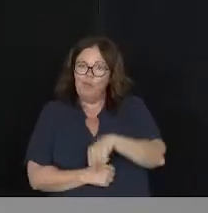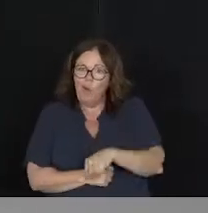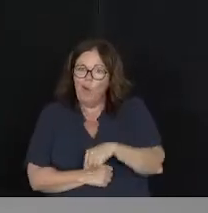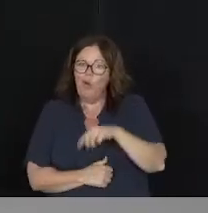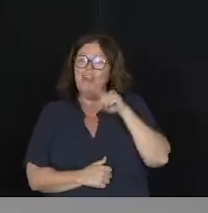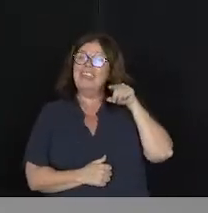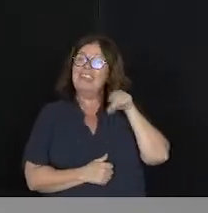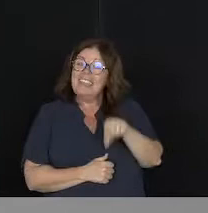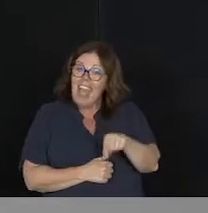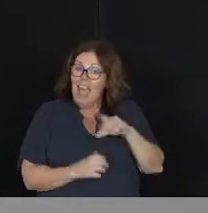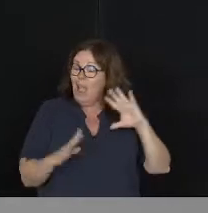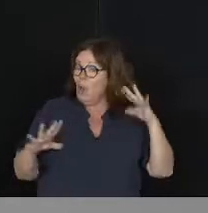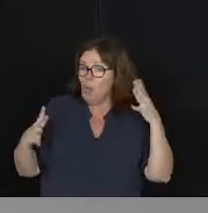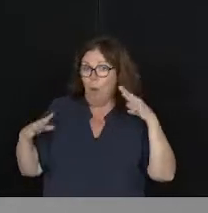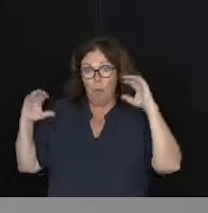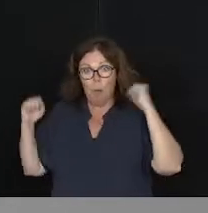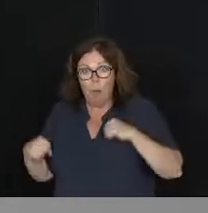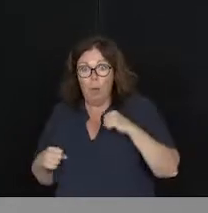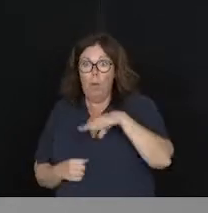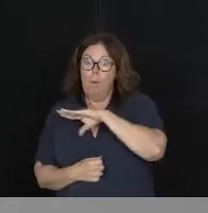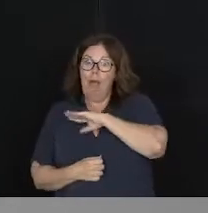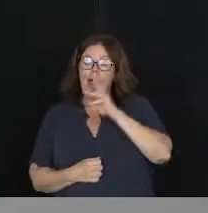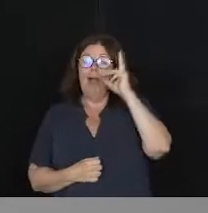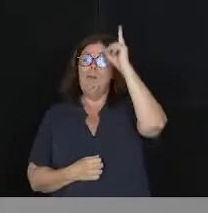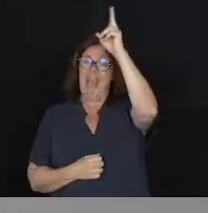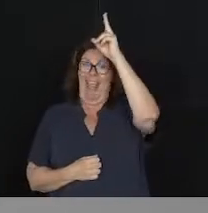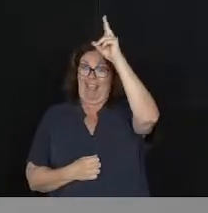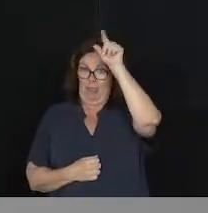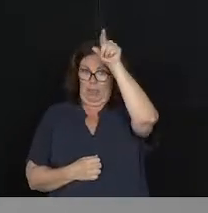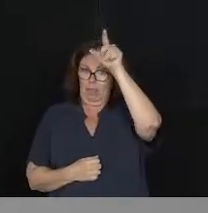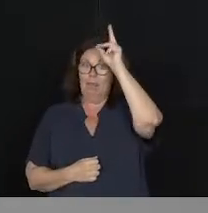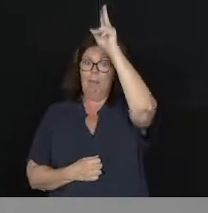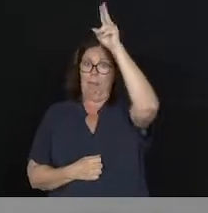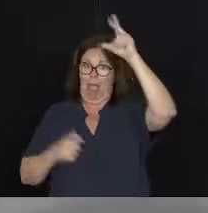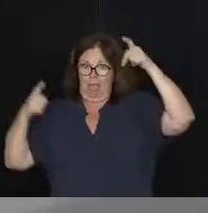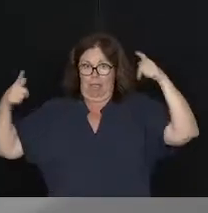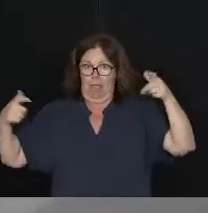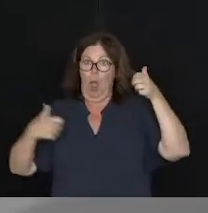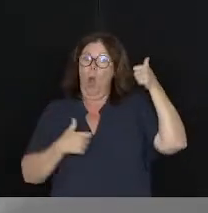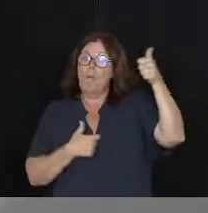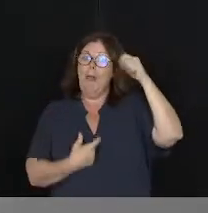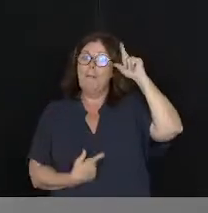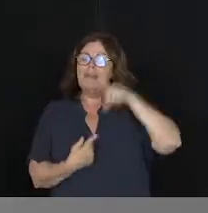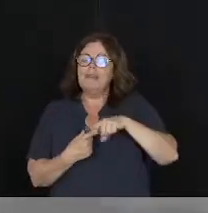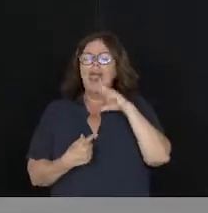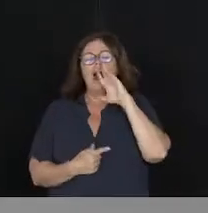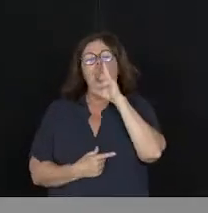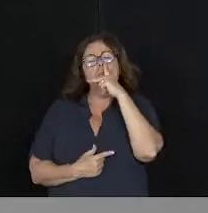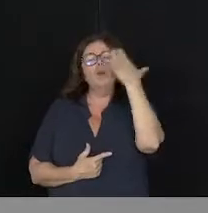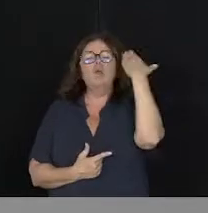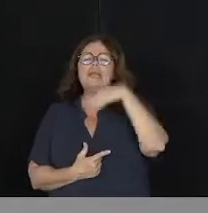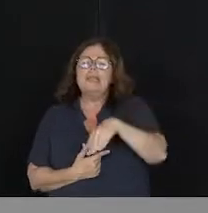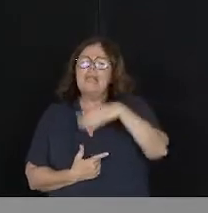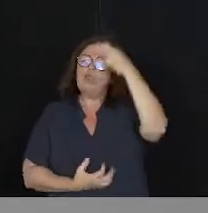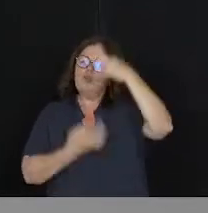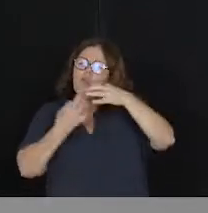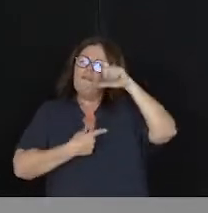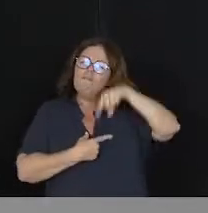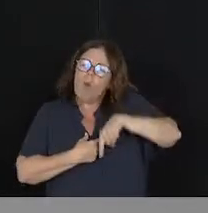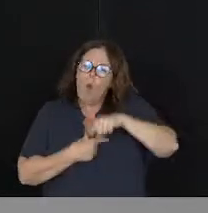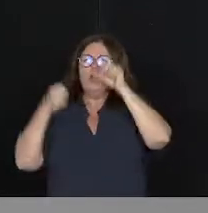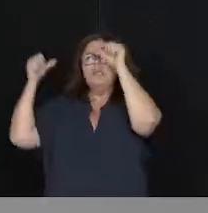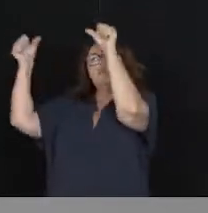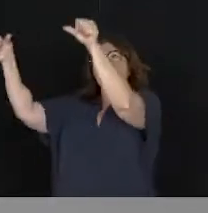ils sont rendus possibles parce que, à Paris, le parquet dispense les mariés des formalités habituelles, c'est-à-dire qu'il n'y a ni